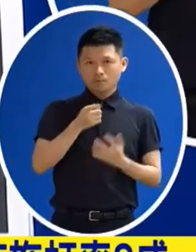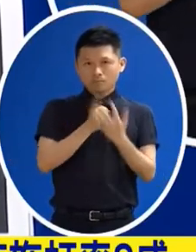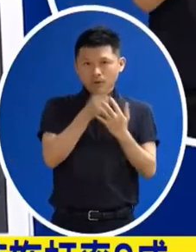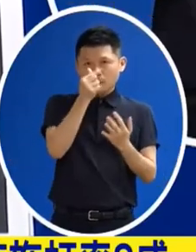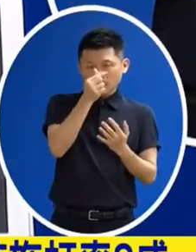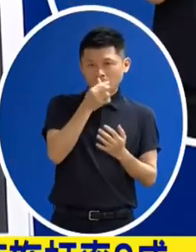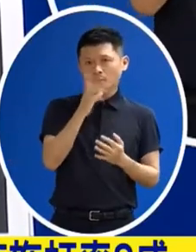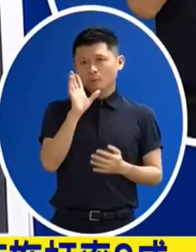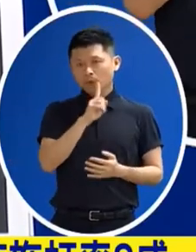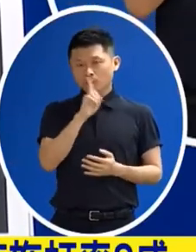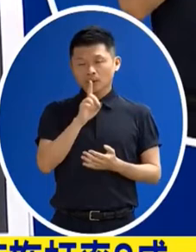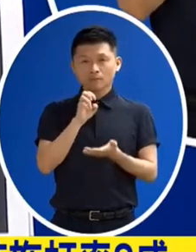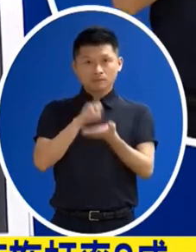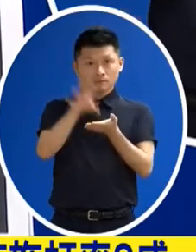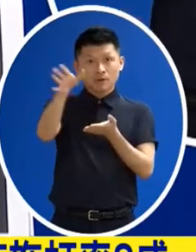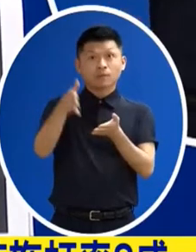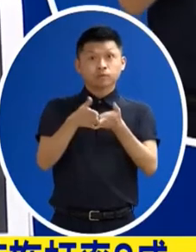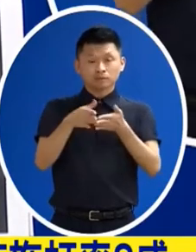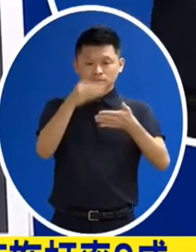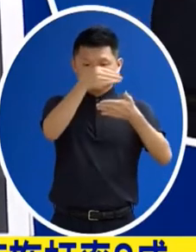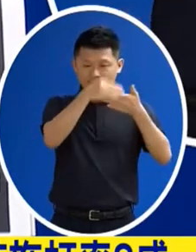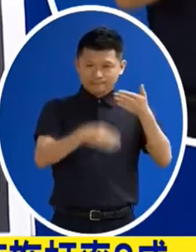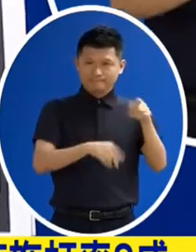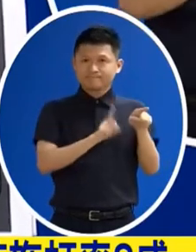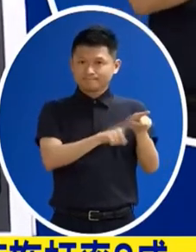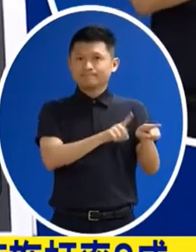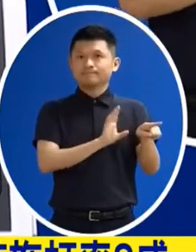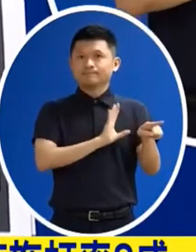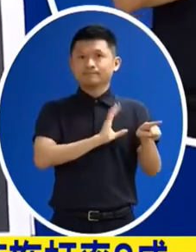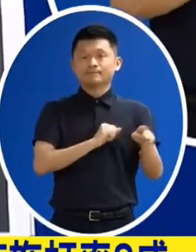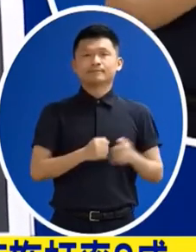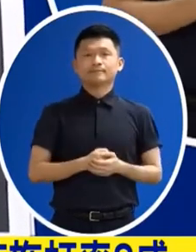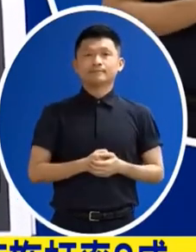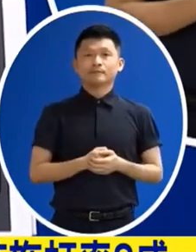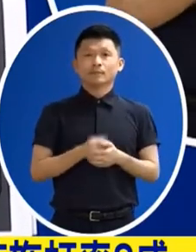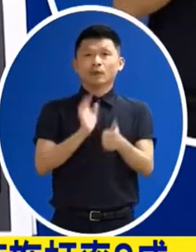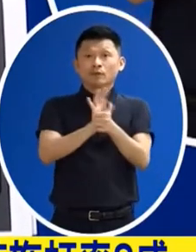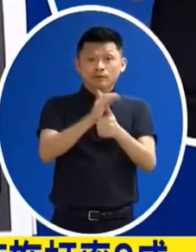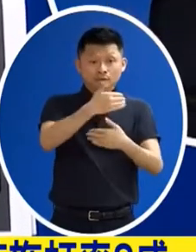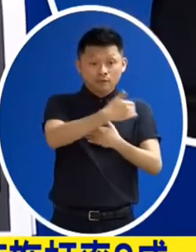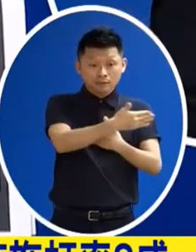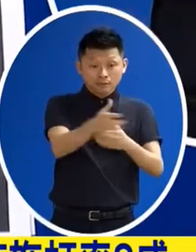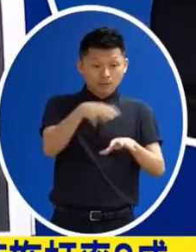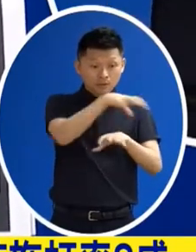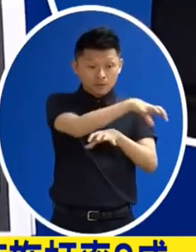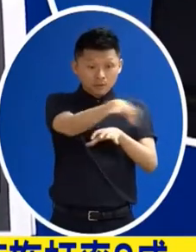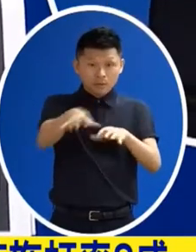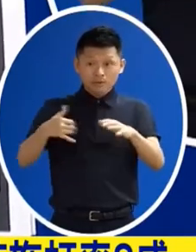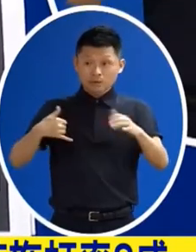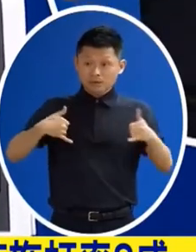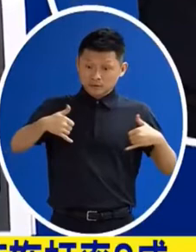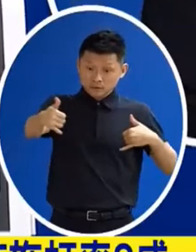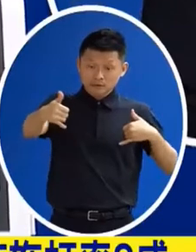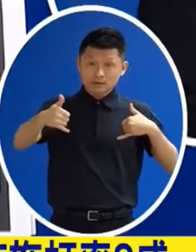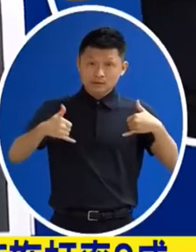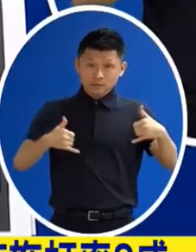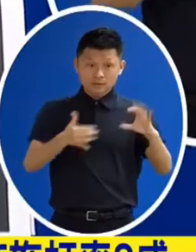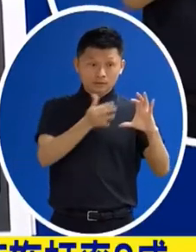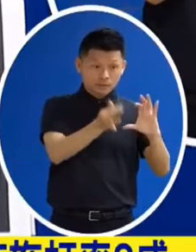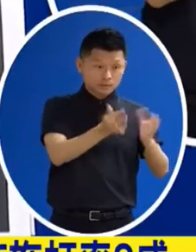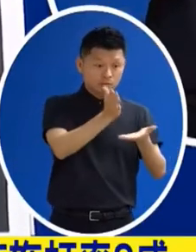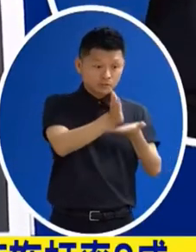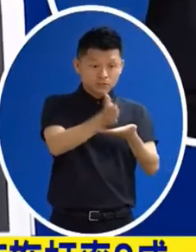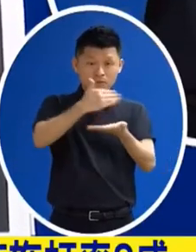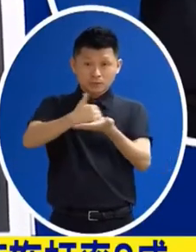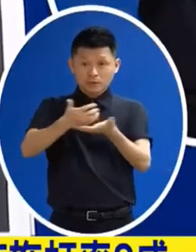这个机制都在指引里面有规范。那相关的服务空间的服务动线跟分区的空间还